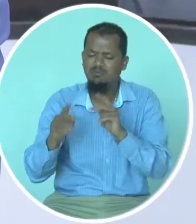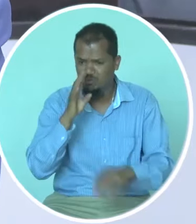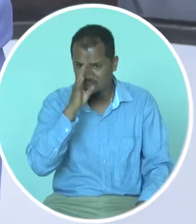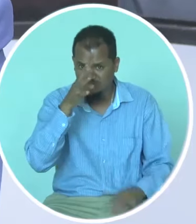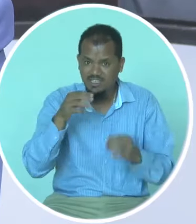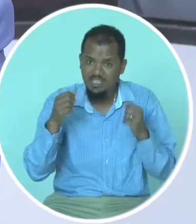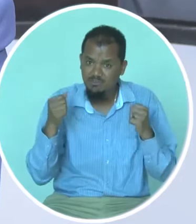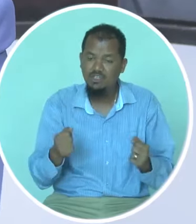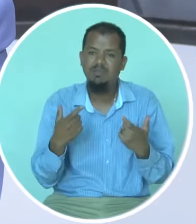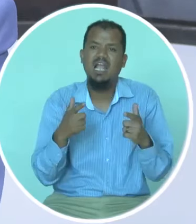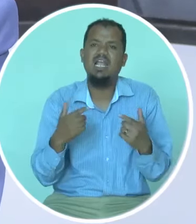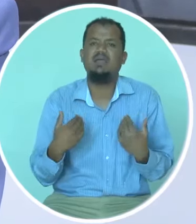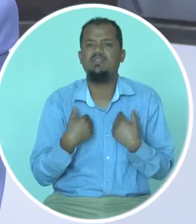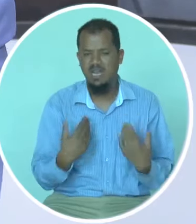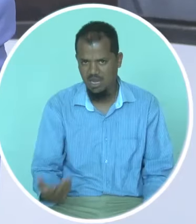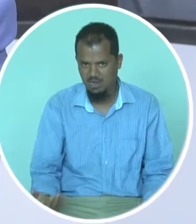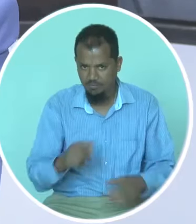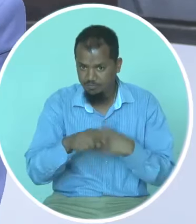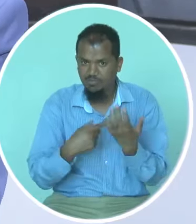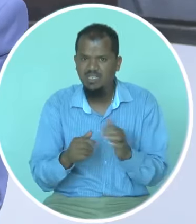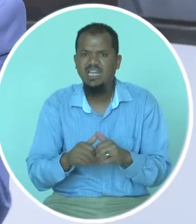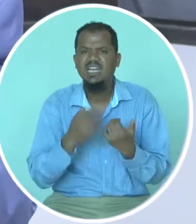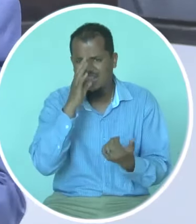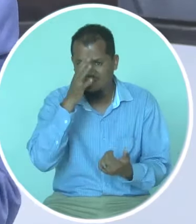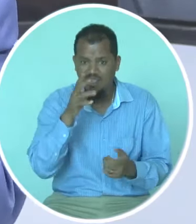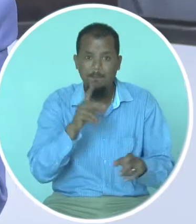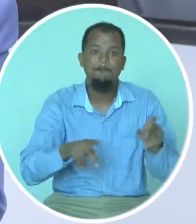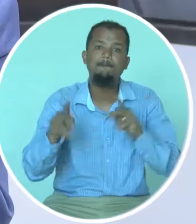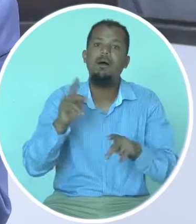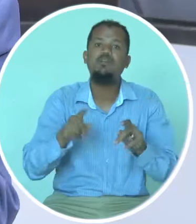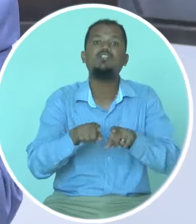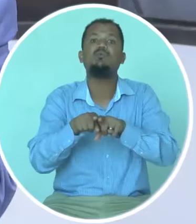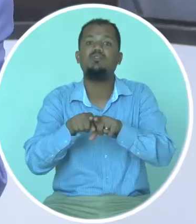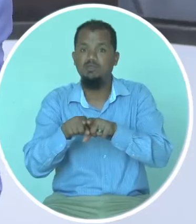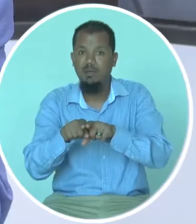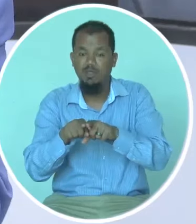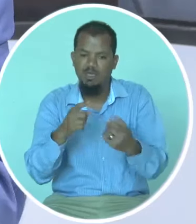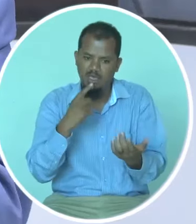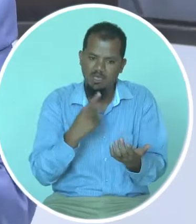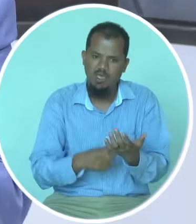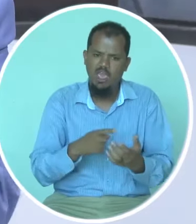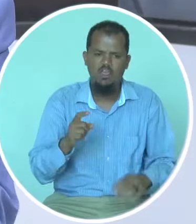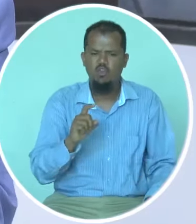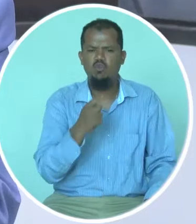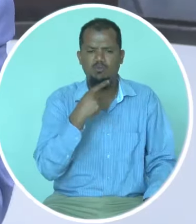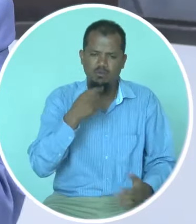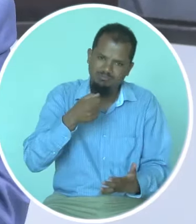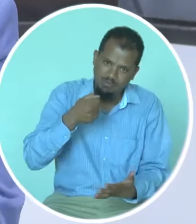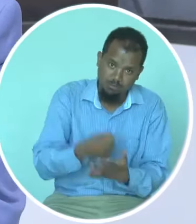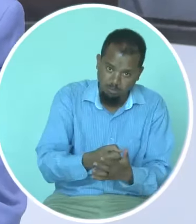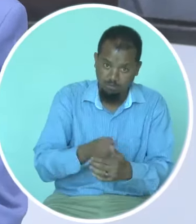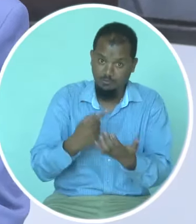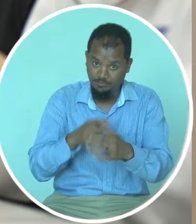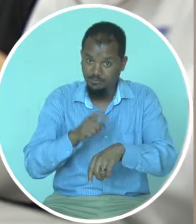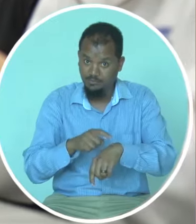ሊፈጥር የሚችልበት አጋጣሚ ስለአለ ነው ስለዚህ እንዴት ተፈጠረ ማህበረሰቡ ተስማምቶ ይሄ ይሁንም ብሎ ሲያጸድቀው ያን